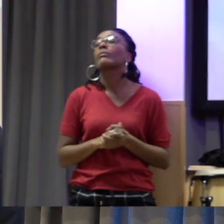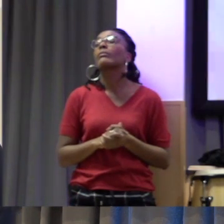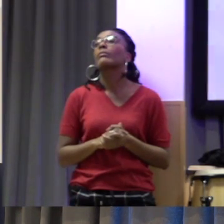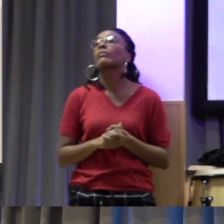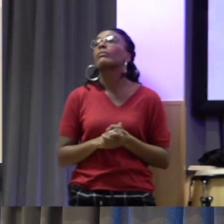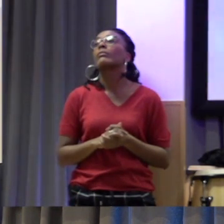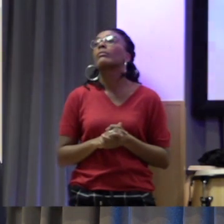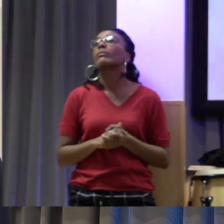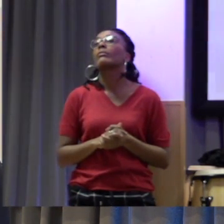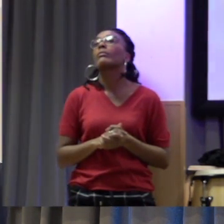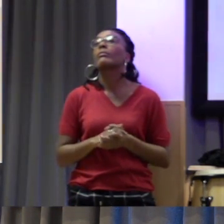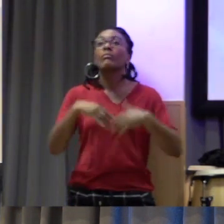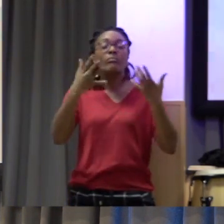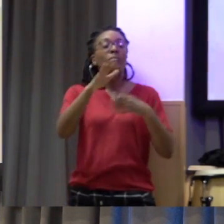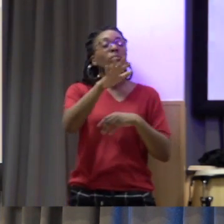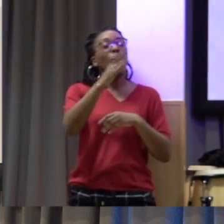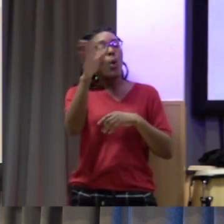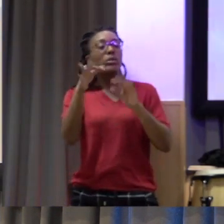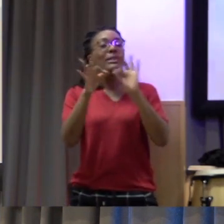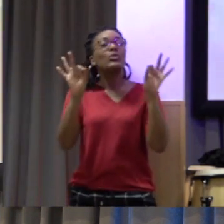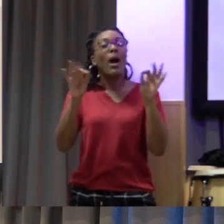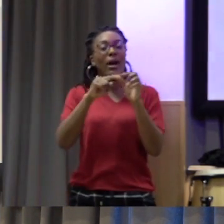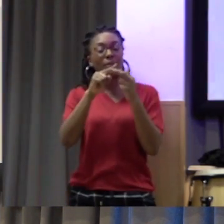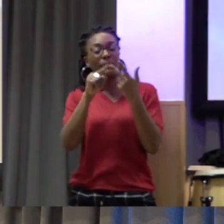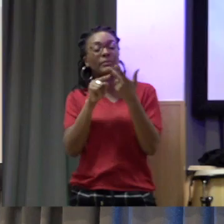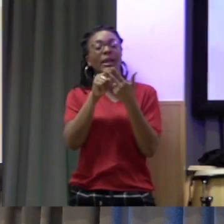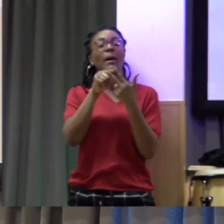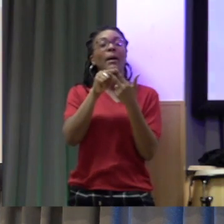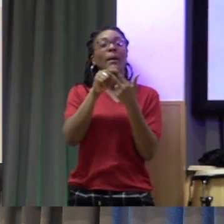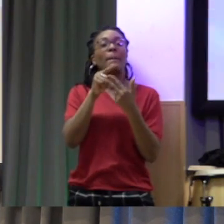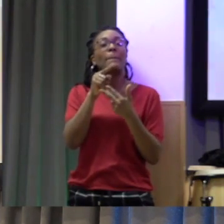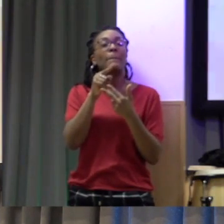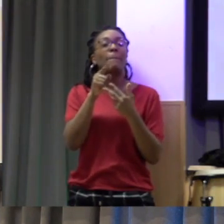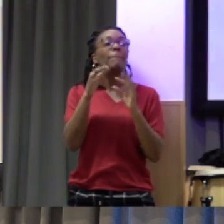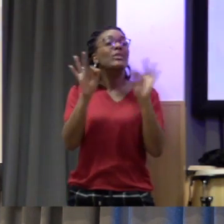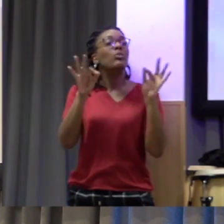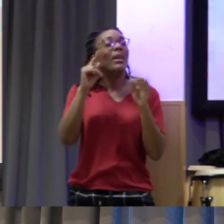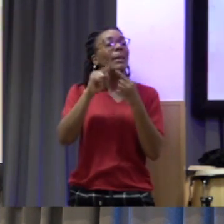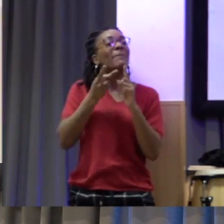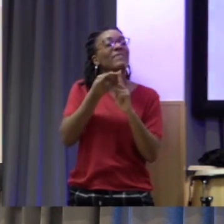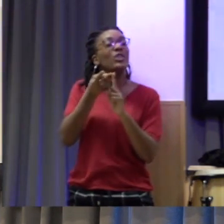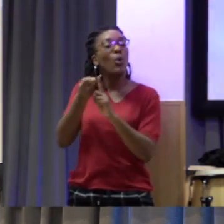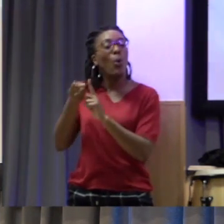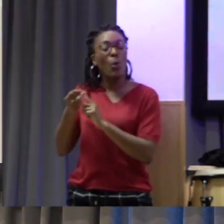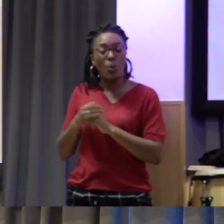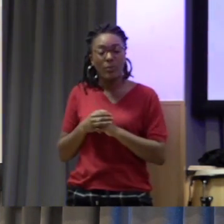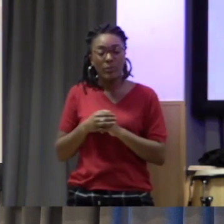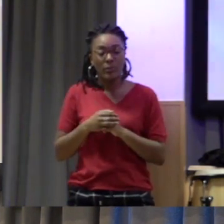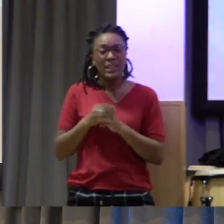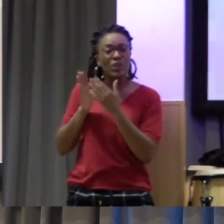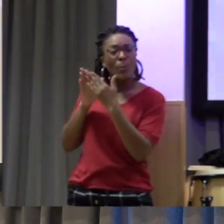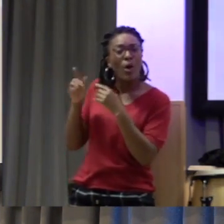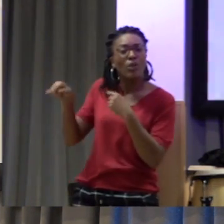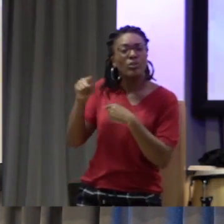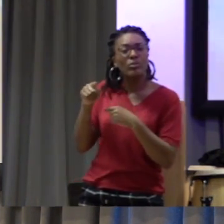partait, des vignerons qui sont venus en disant on peut prendre ta terre et puis essayer de faire... ok, il n'y a pas de souci. Hein.